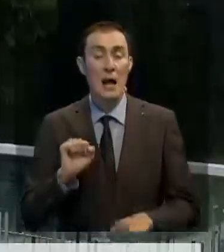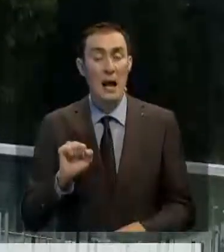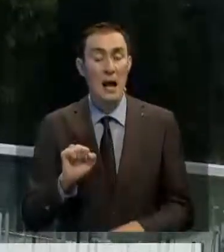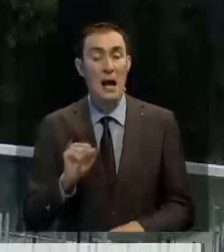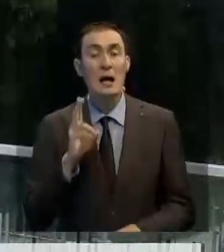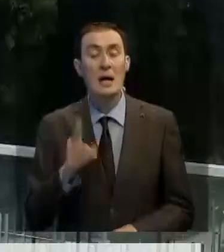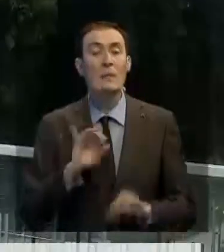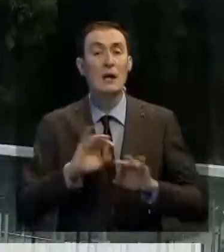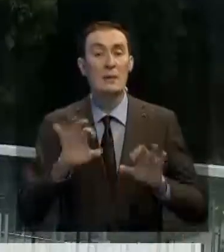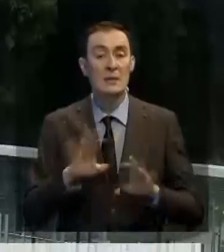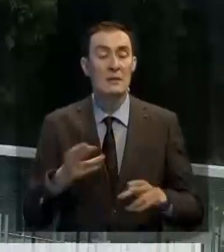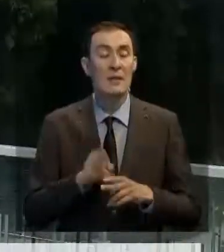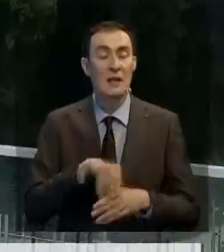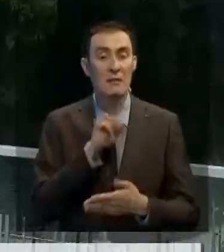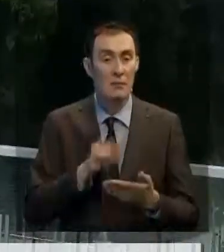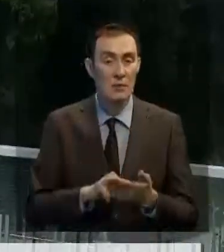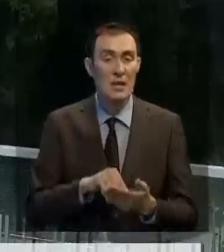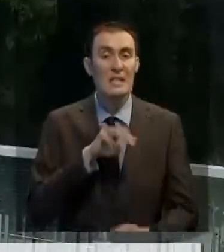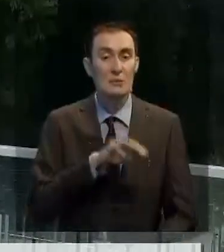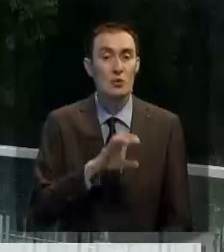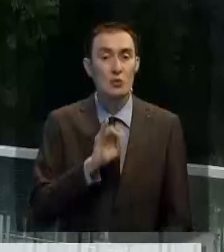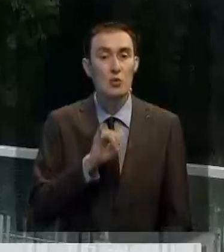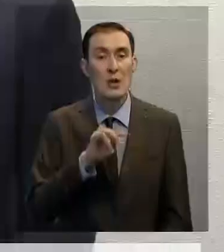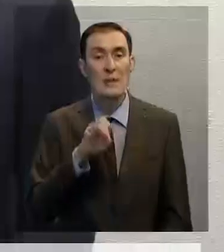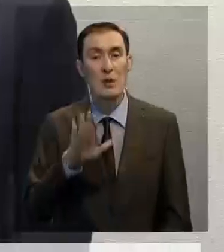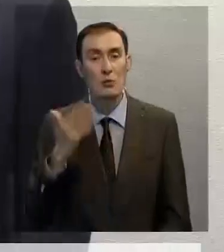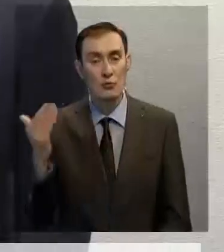как прокомментировал нам этот вопрос Тимур Сулейменов.